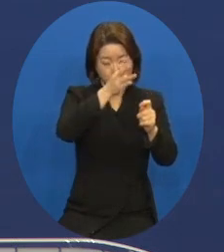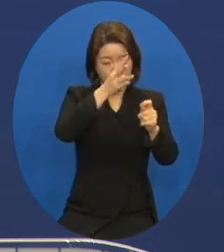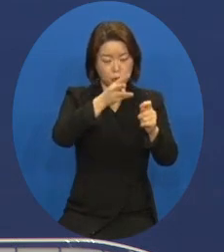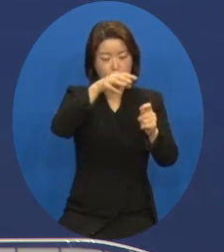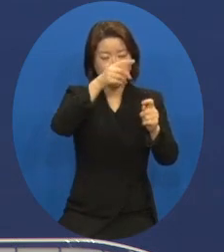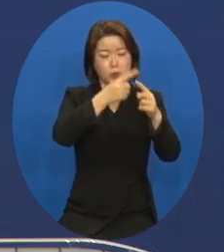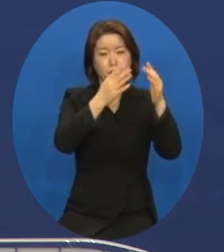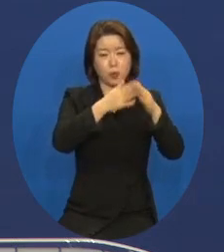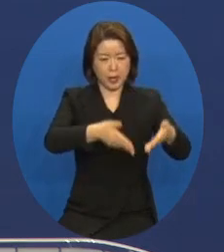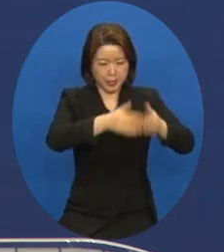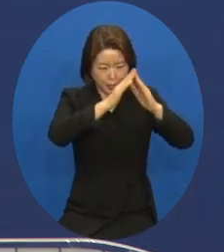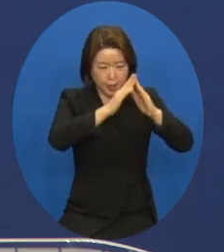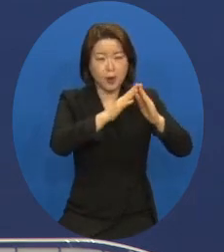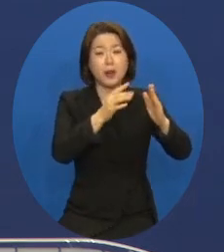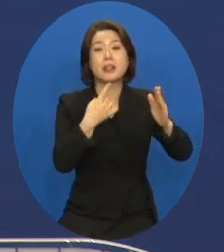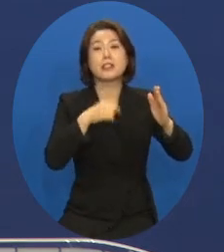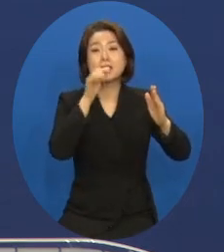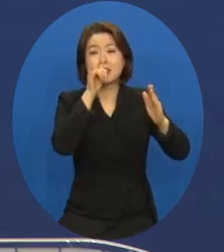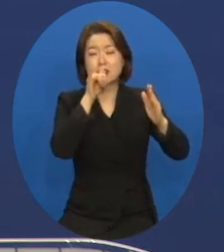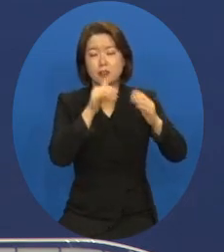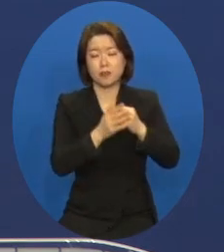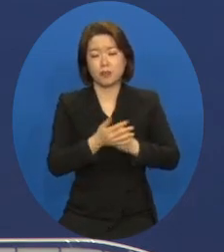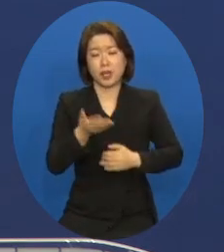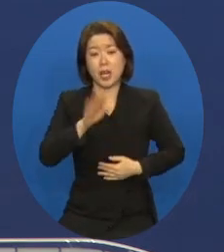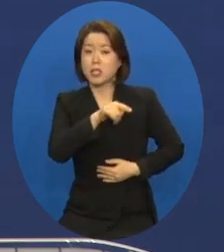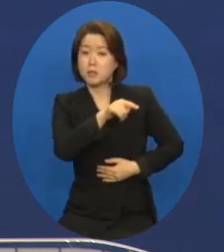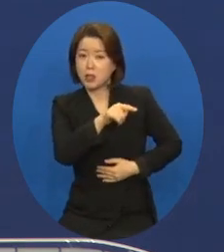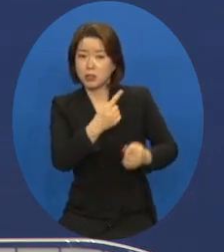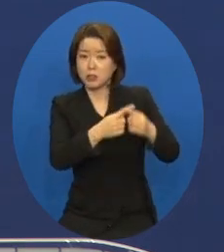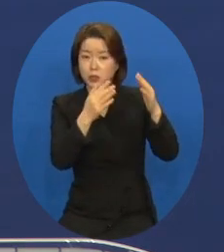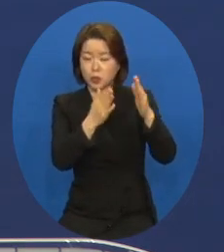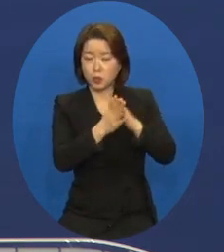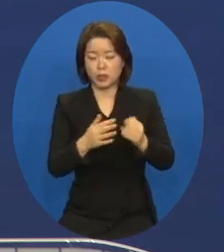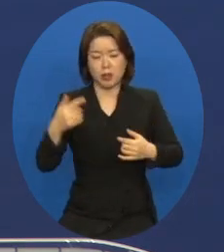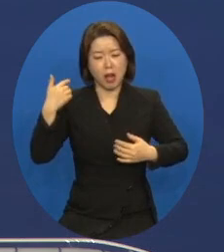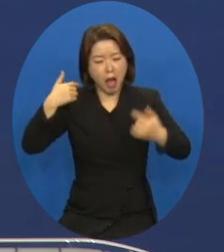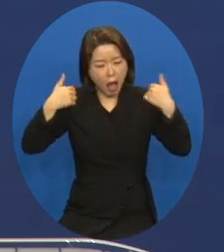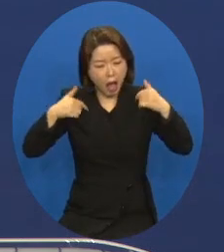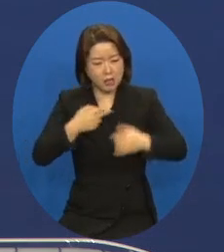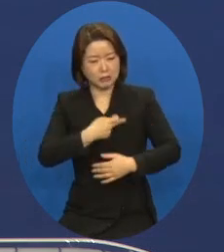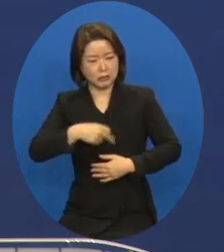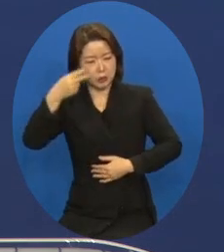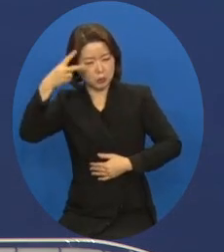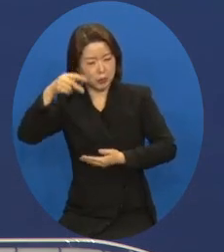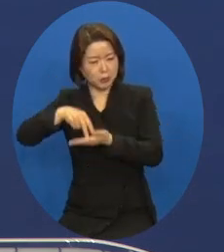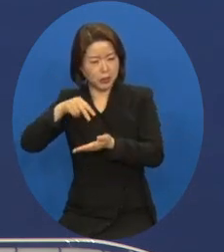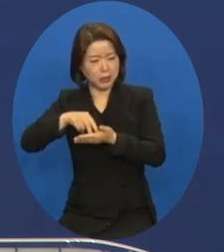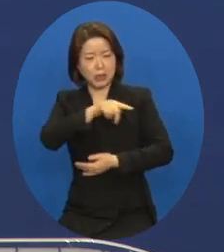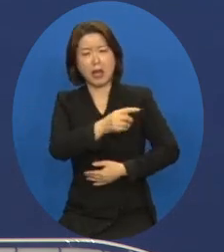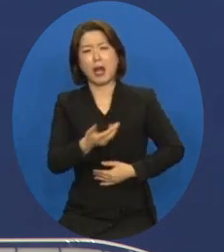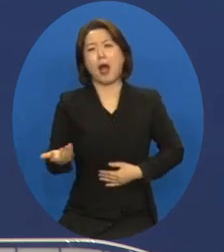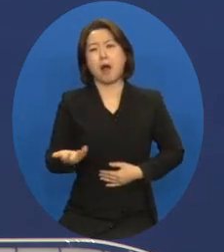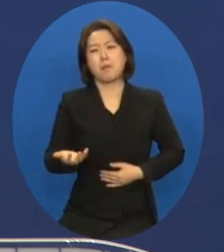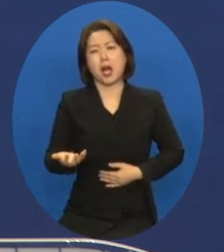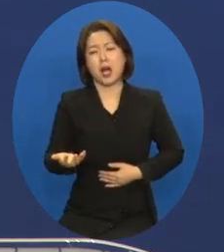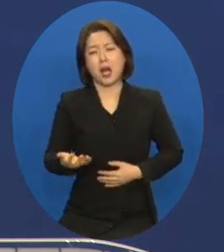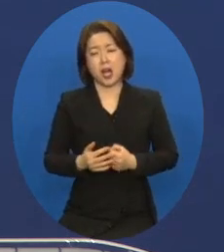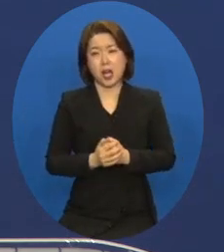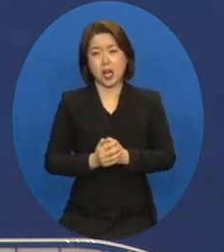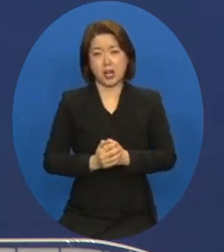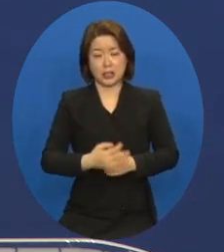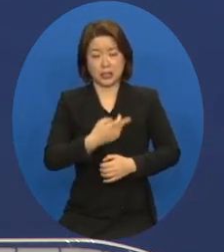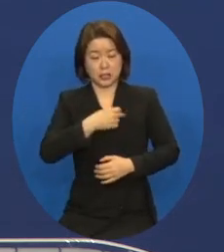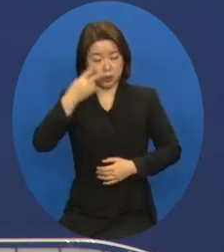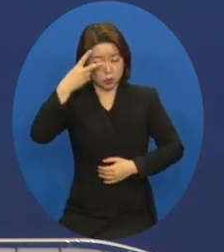세웠는데 그러나 고린도 교회는 사도 바울에게 달 아픔이 되었습니다 사도 바울이 고린도